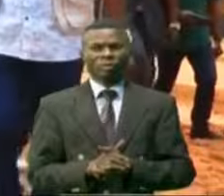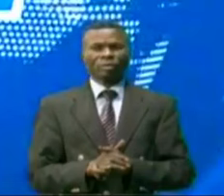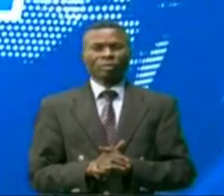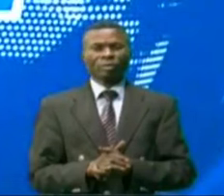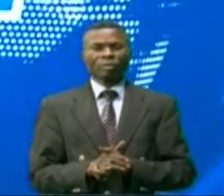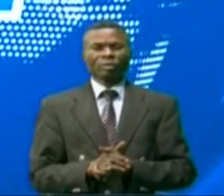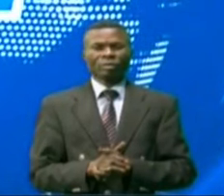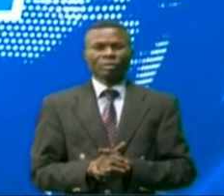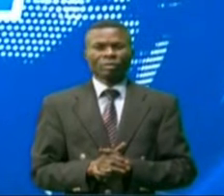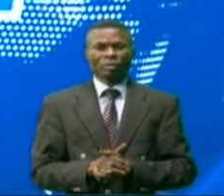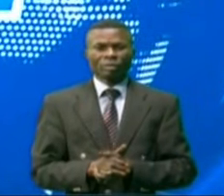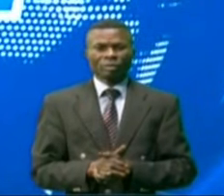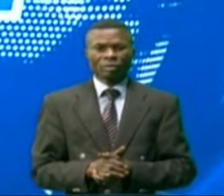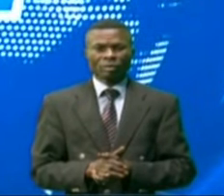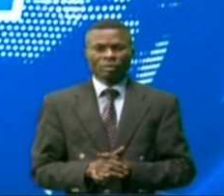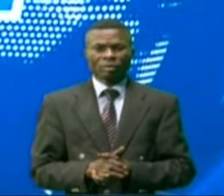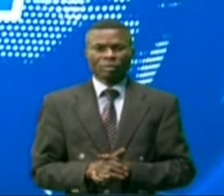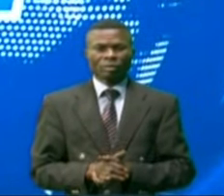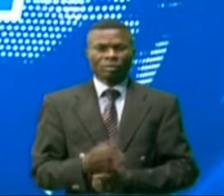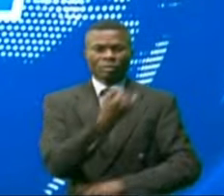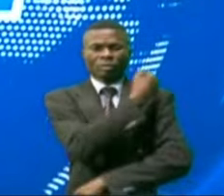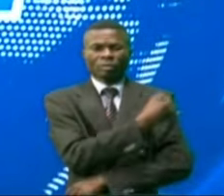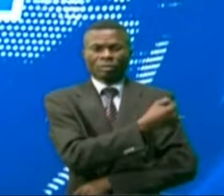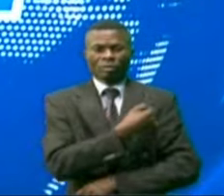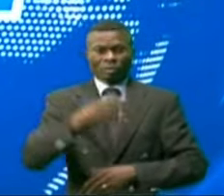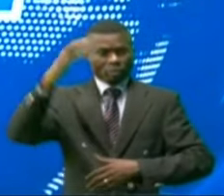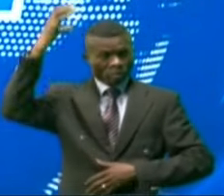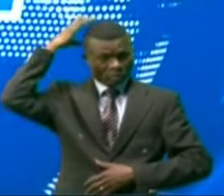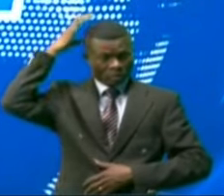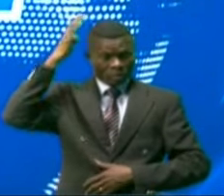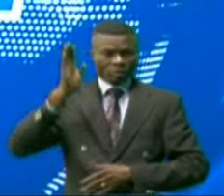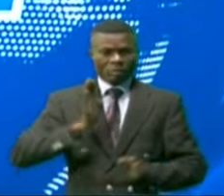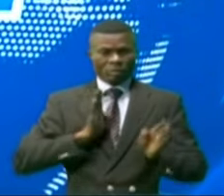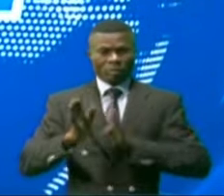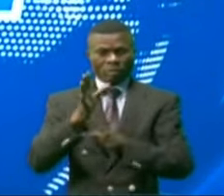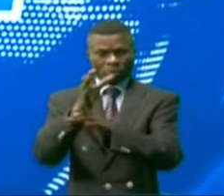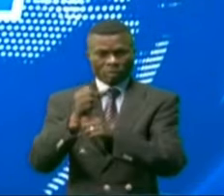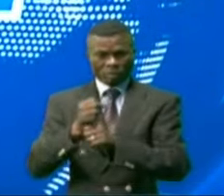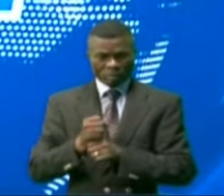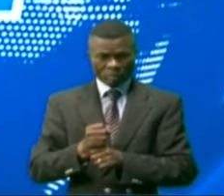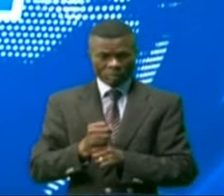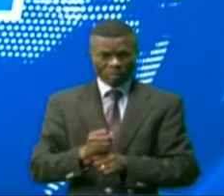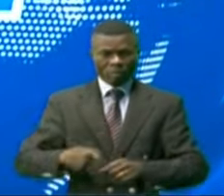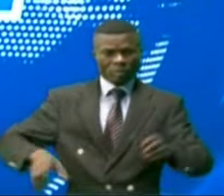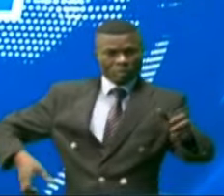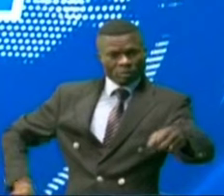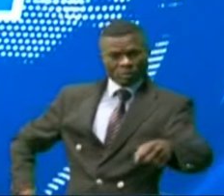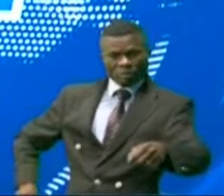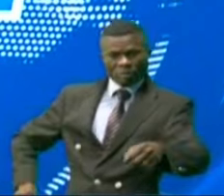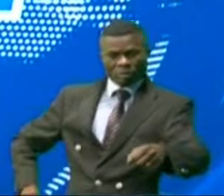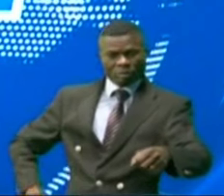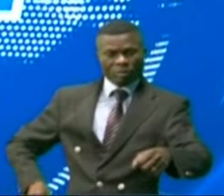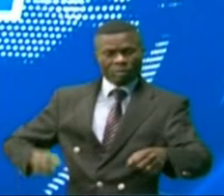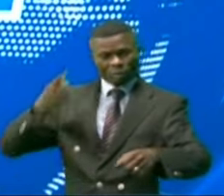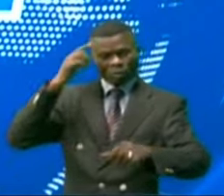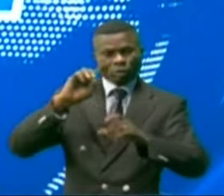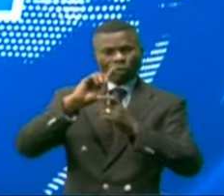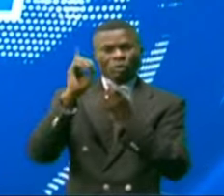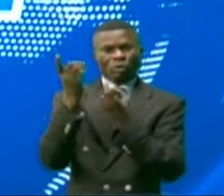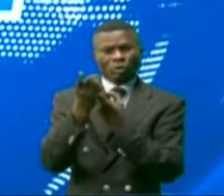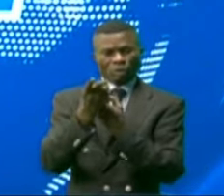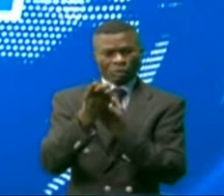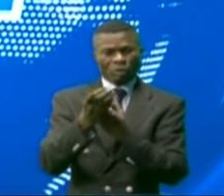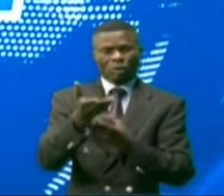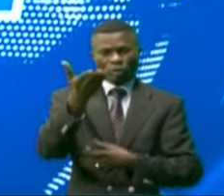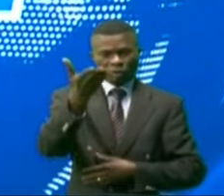environs. En Ituri, l'archevêque de Bounia vient de réceptionner des canons rapides pour son diocèse. D'autres détails